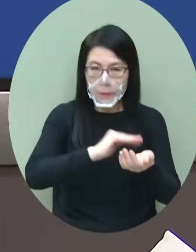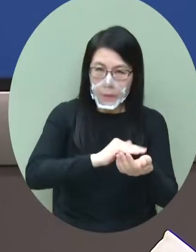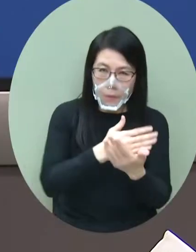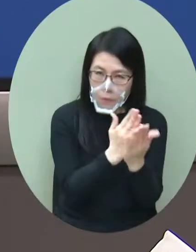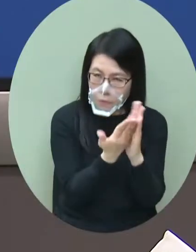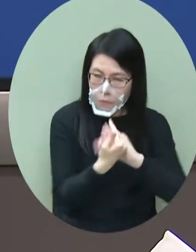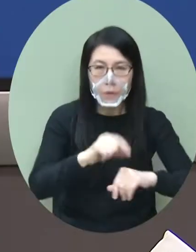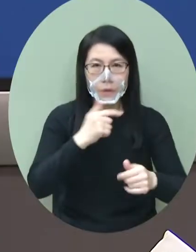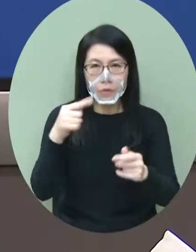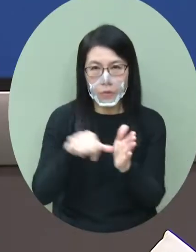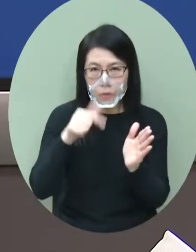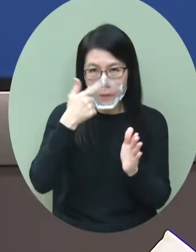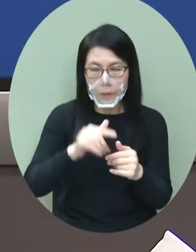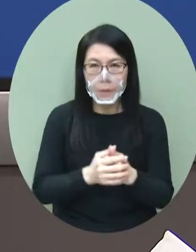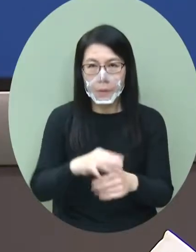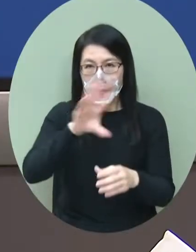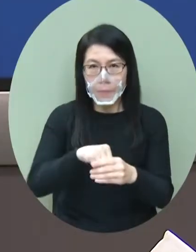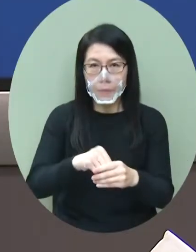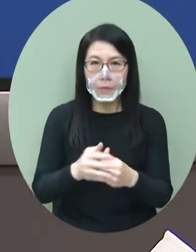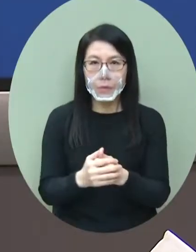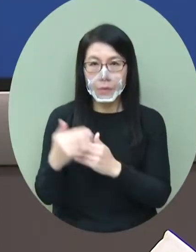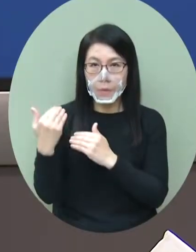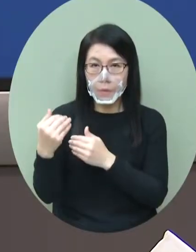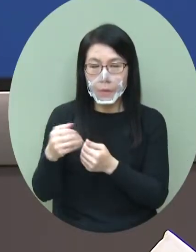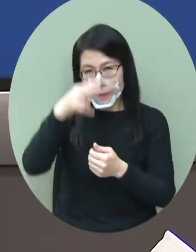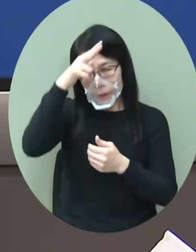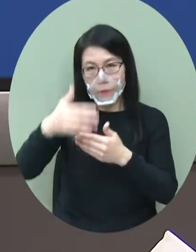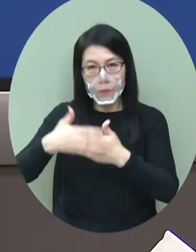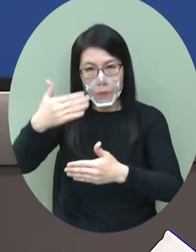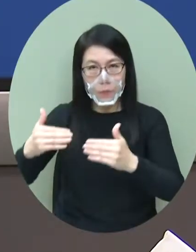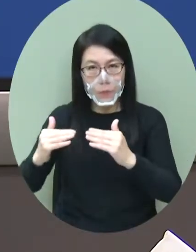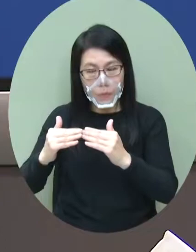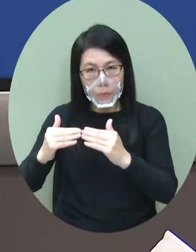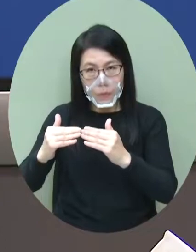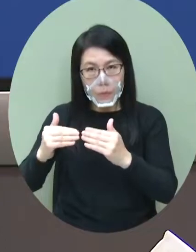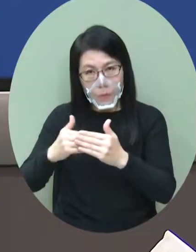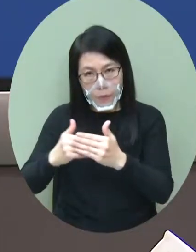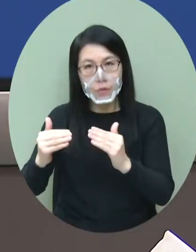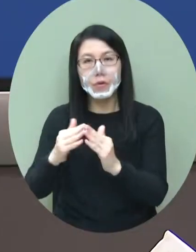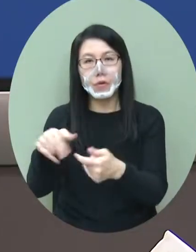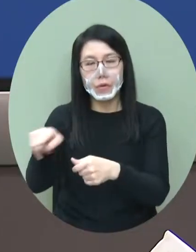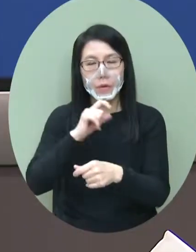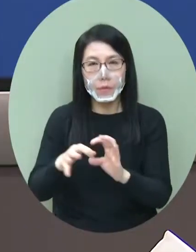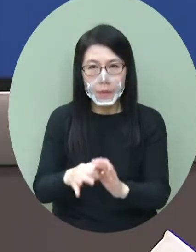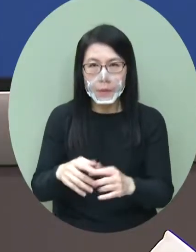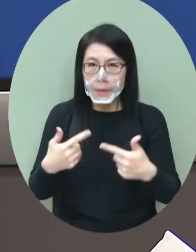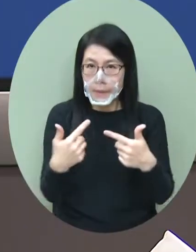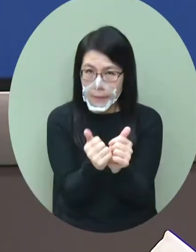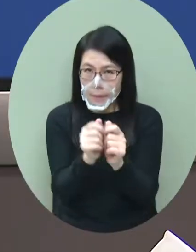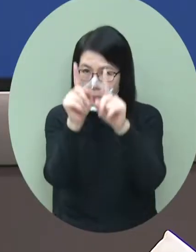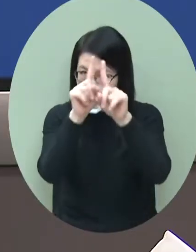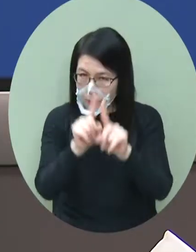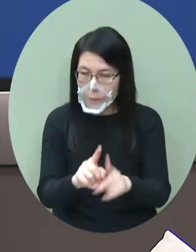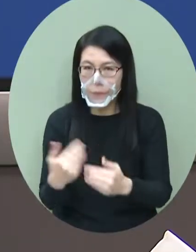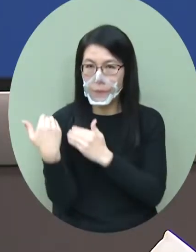资的最新情况，也包括了运输及房屋局也会适时的公布开辟了一